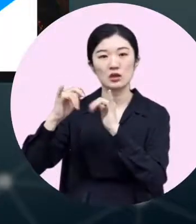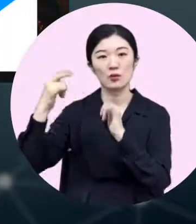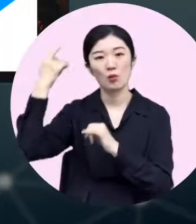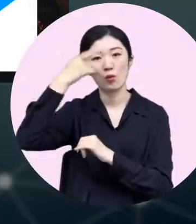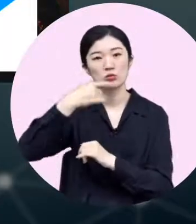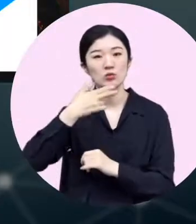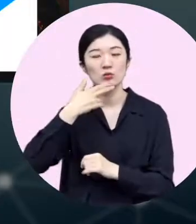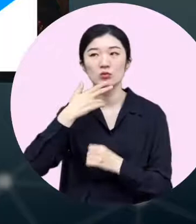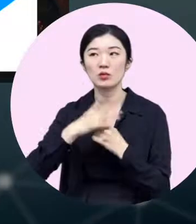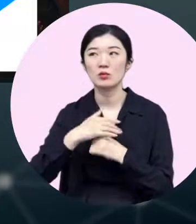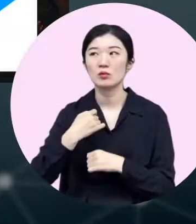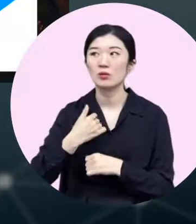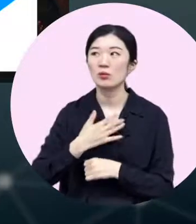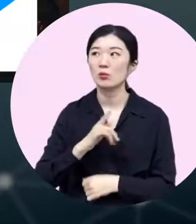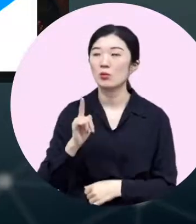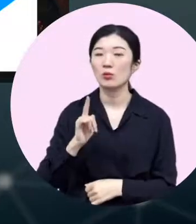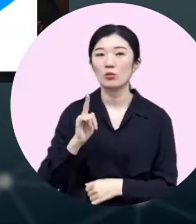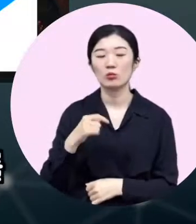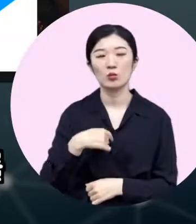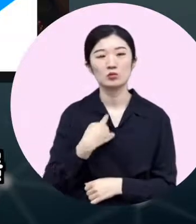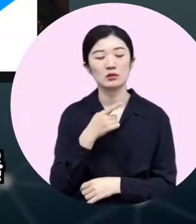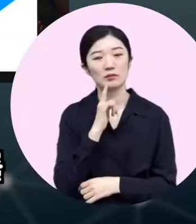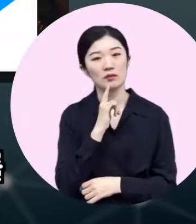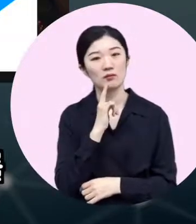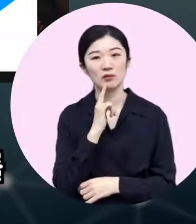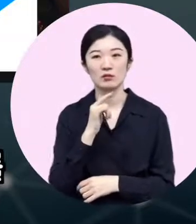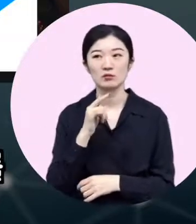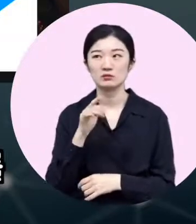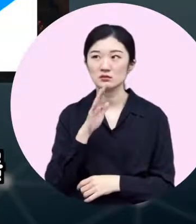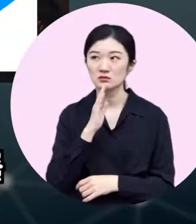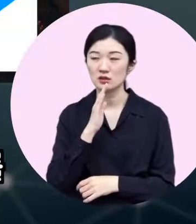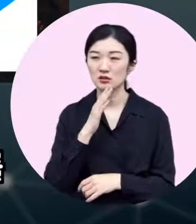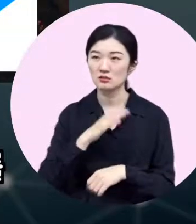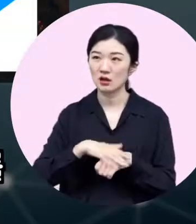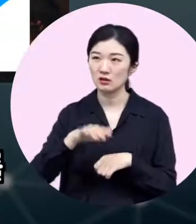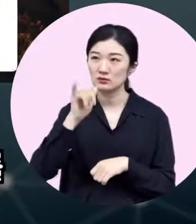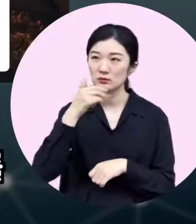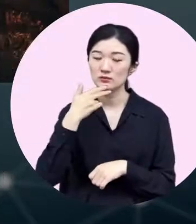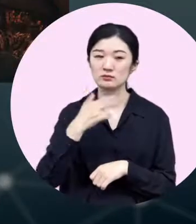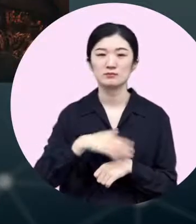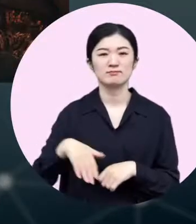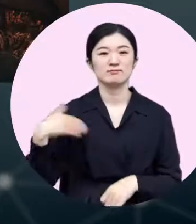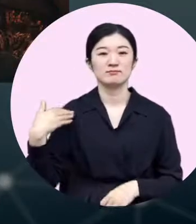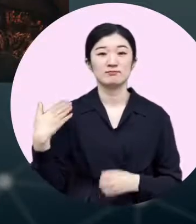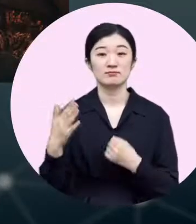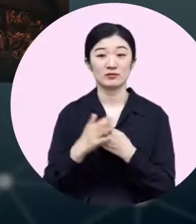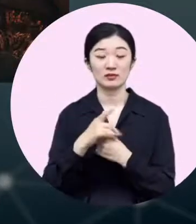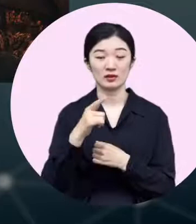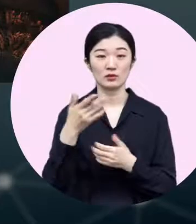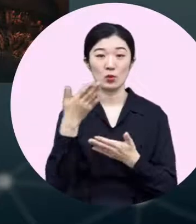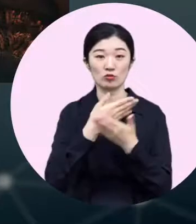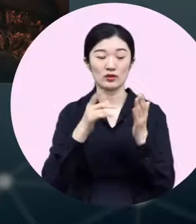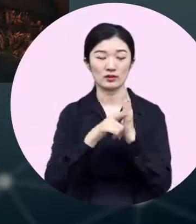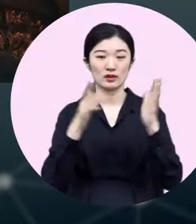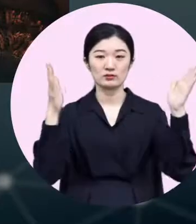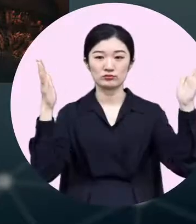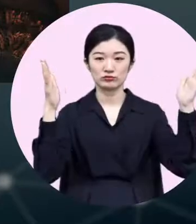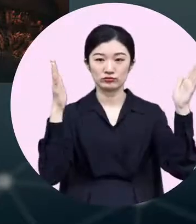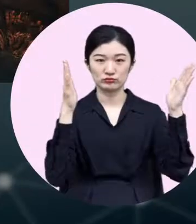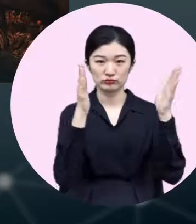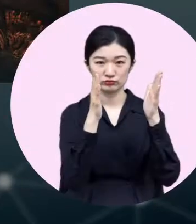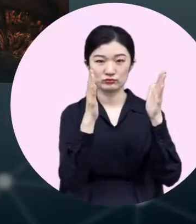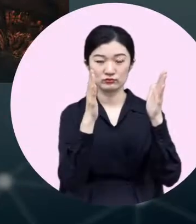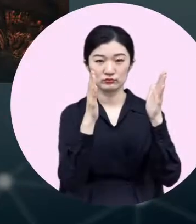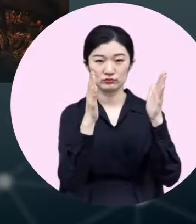좀 불안해질 수가 있거든요. 그럴 때는 지금 공유하고 있는 화면을 좀 크기를 이렇게 조금 줄이셔도 돼요. 이렇게 조금